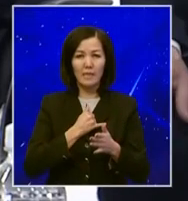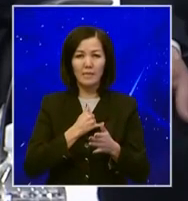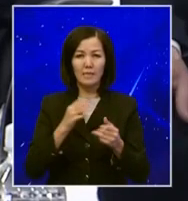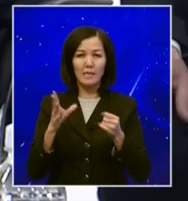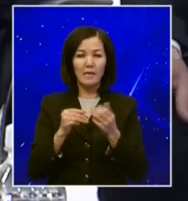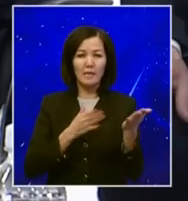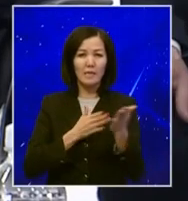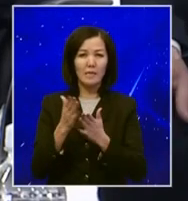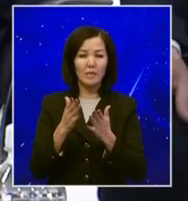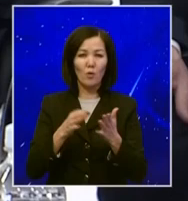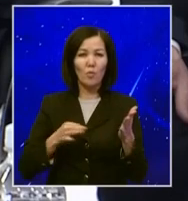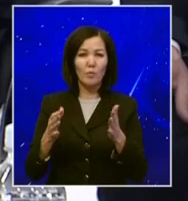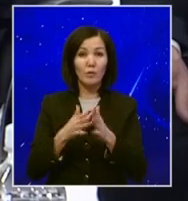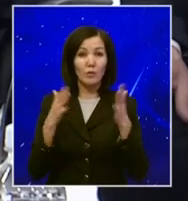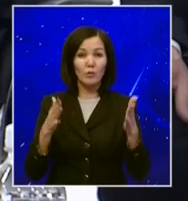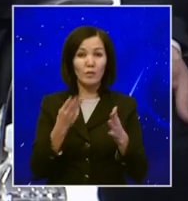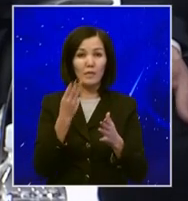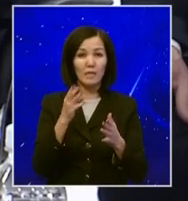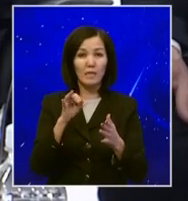он не маленький, вот